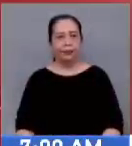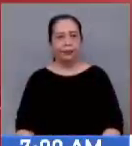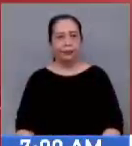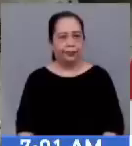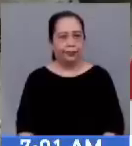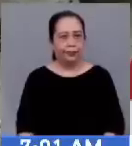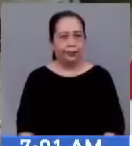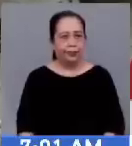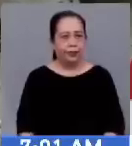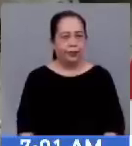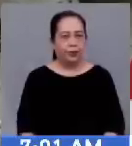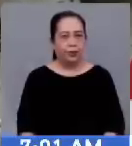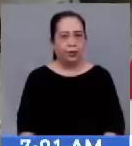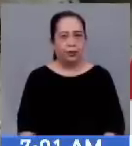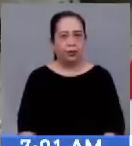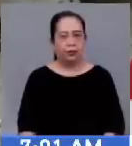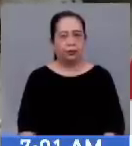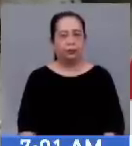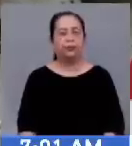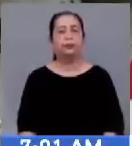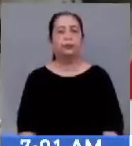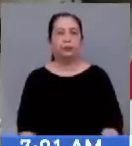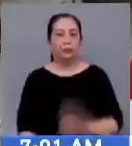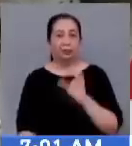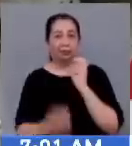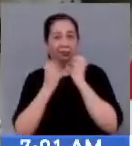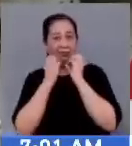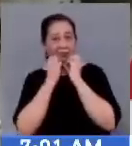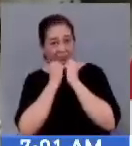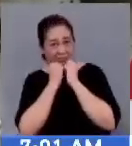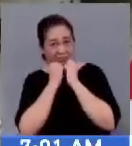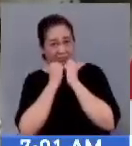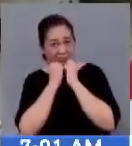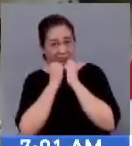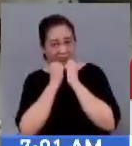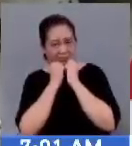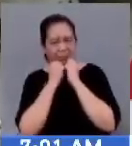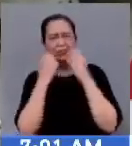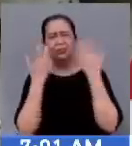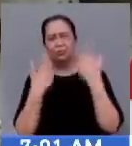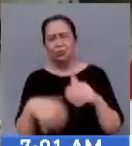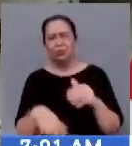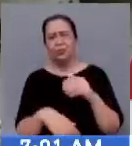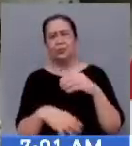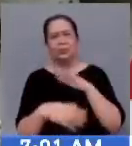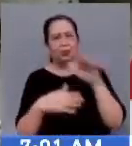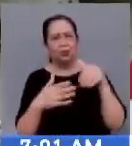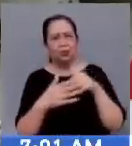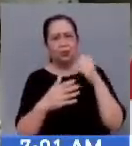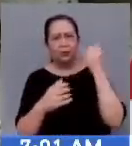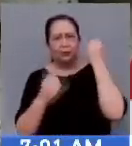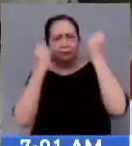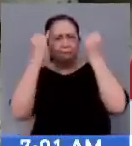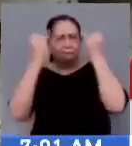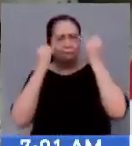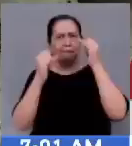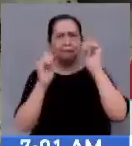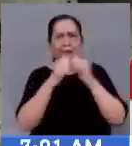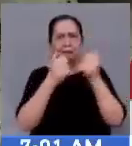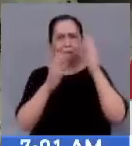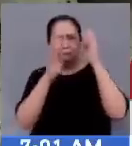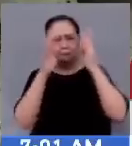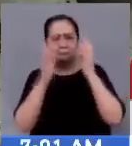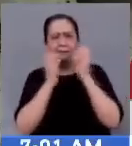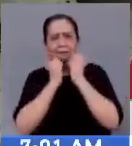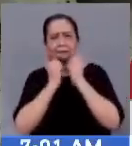Nico. Igan, kung tipid lang daw sa tipid, nauubos na isa-isa yung baraha ng ating maraming tsuper para lang magawa